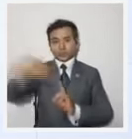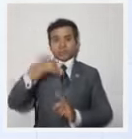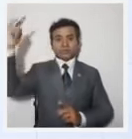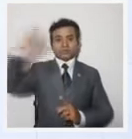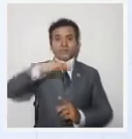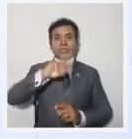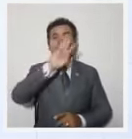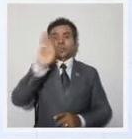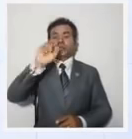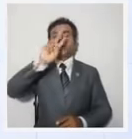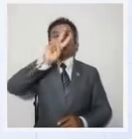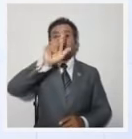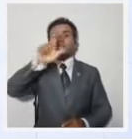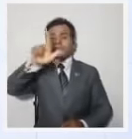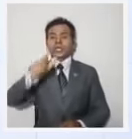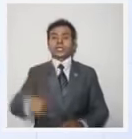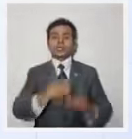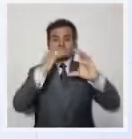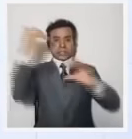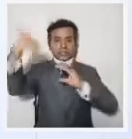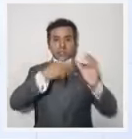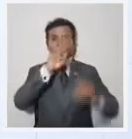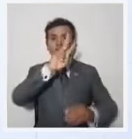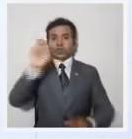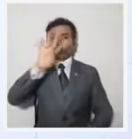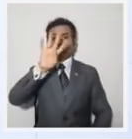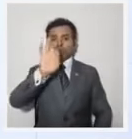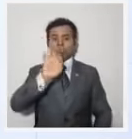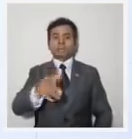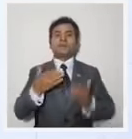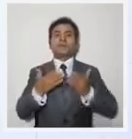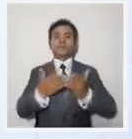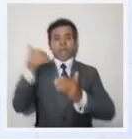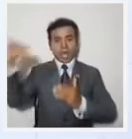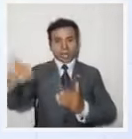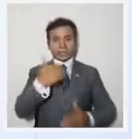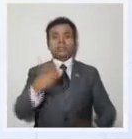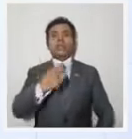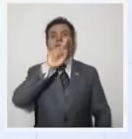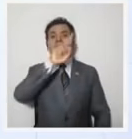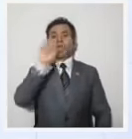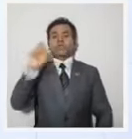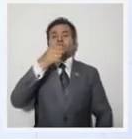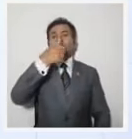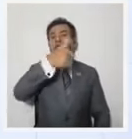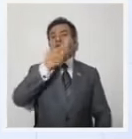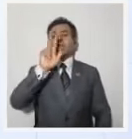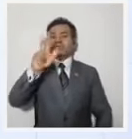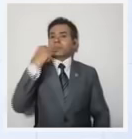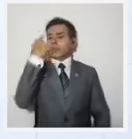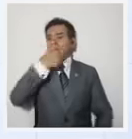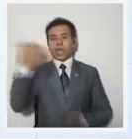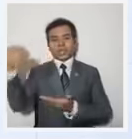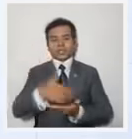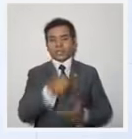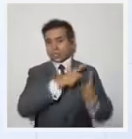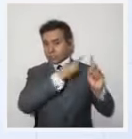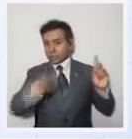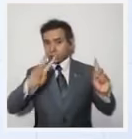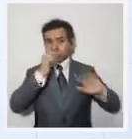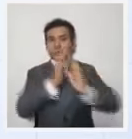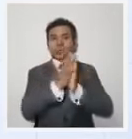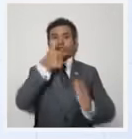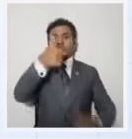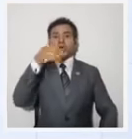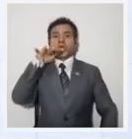24 ঘন্টায় সর্বমোট স্ক্রিনিং হয়েছে 735 জন, বিমানবন্দরে 327 জন, স্থলবন্দরে 240 জন এবং